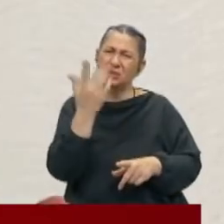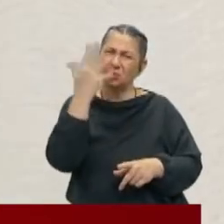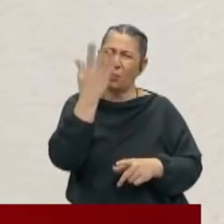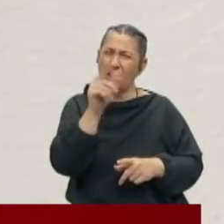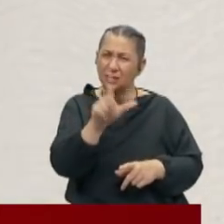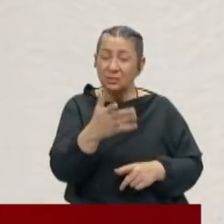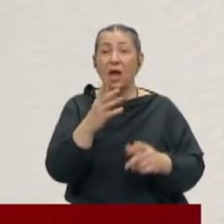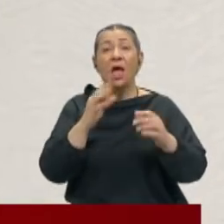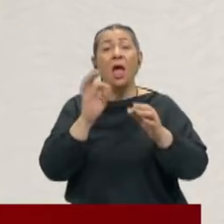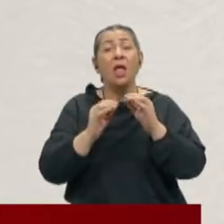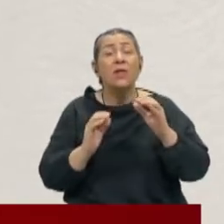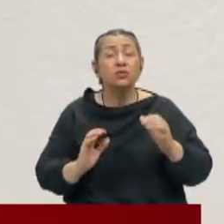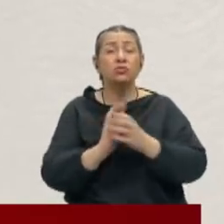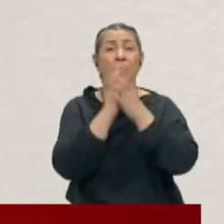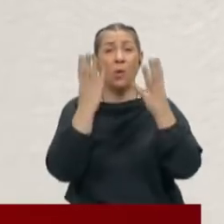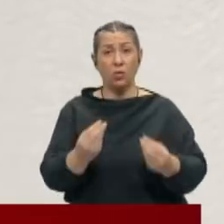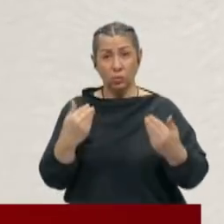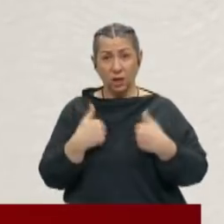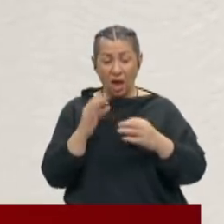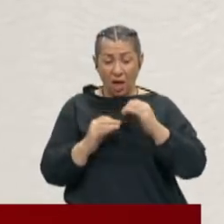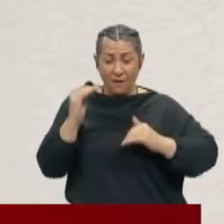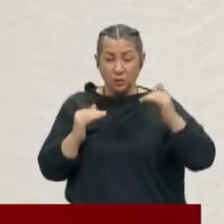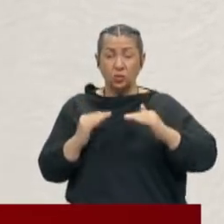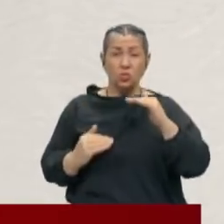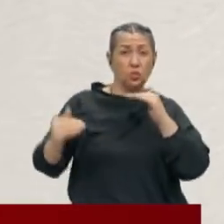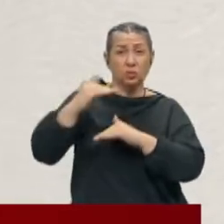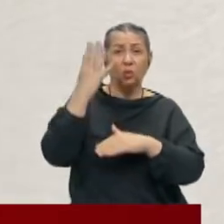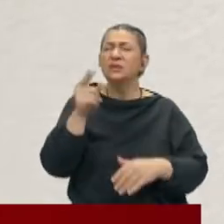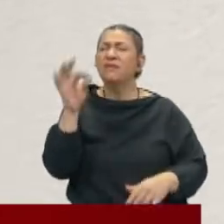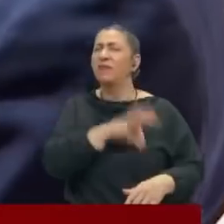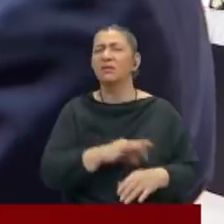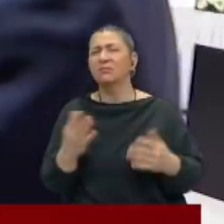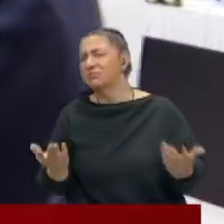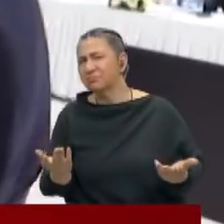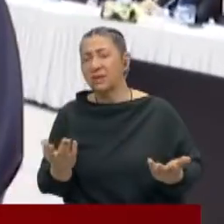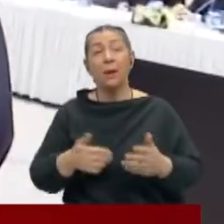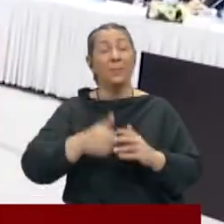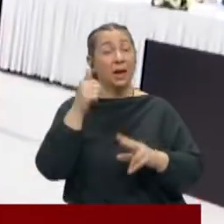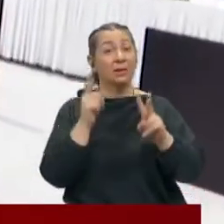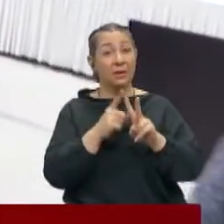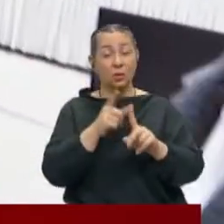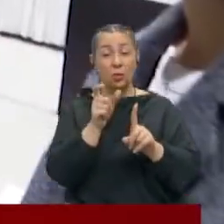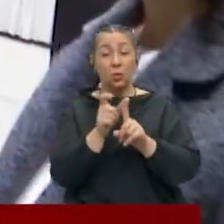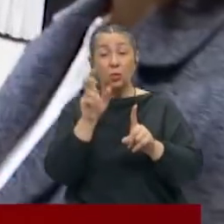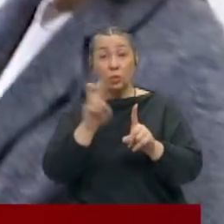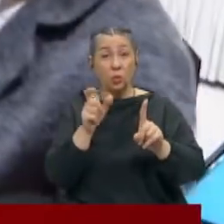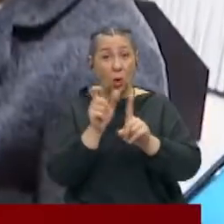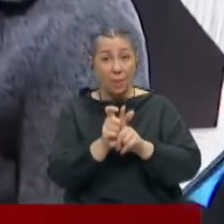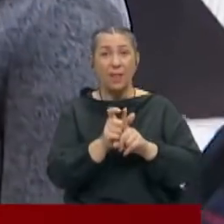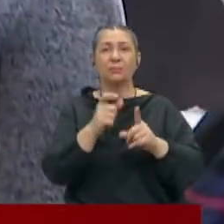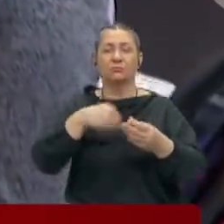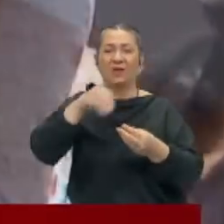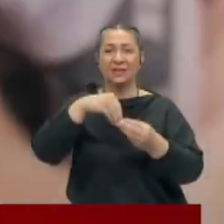neredeyse enflasyon şampiyonu yaptınız. Enflasyonun yüksek olmasından sizin menfaatiniz nedir? Bakan Nebati, kur korumalı mevduat uygulamasıyla